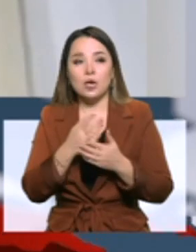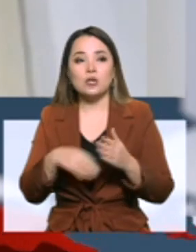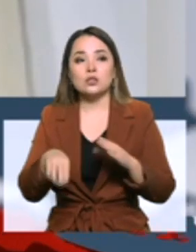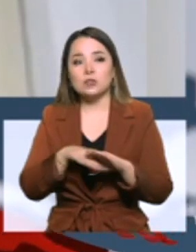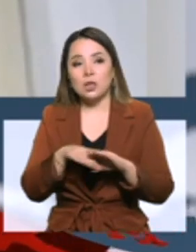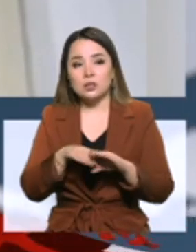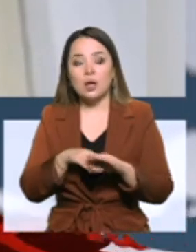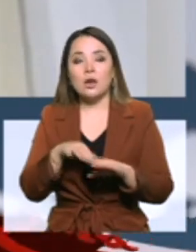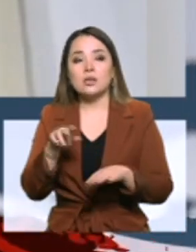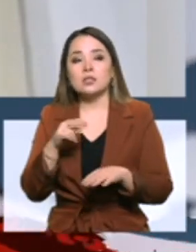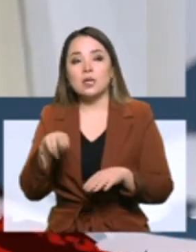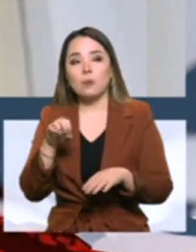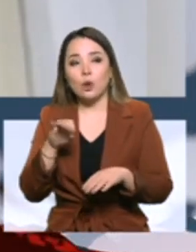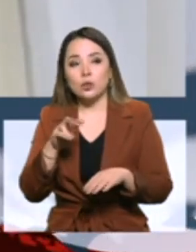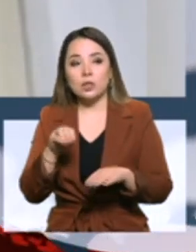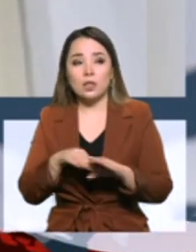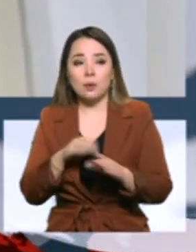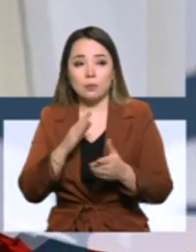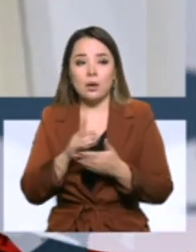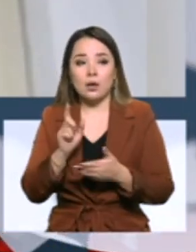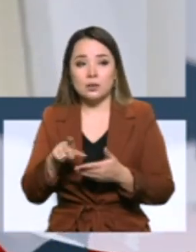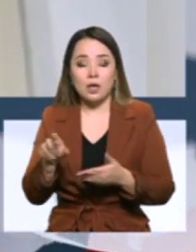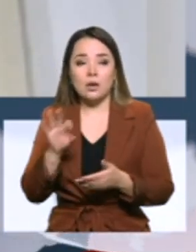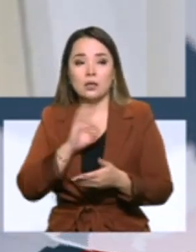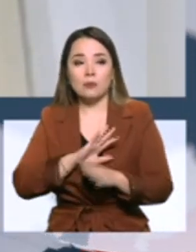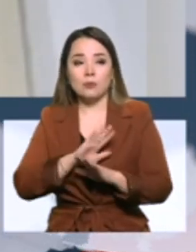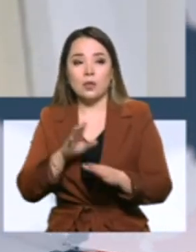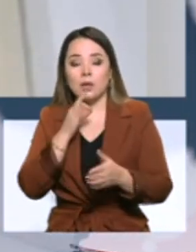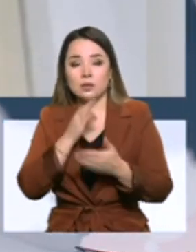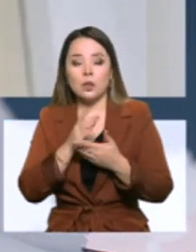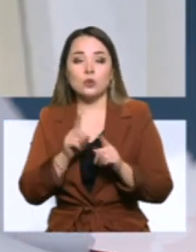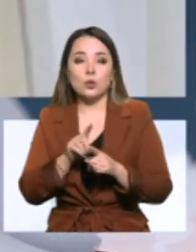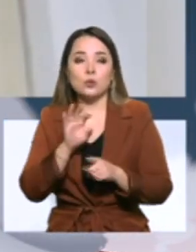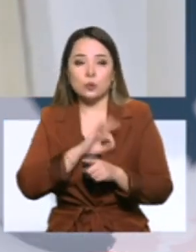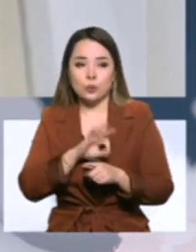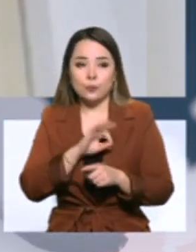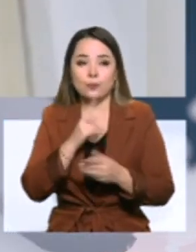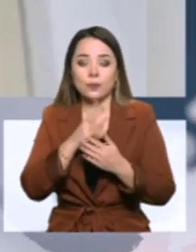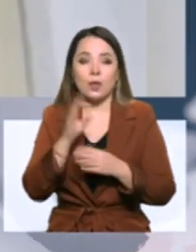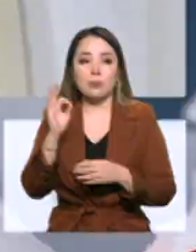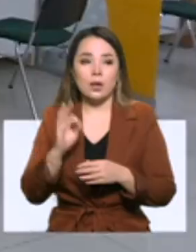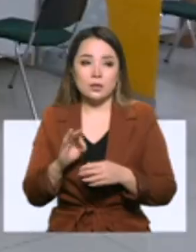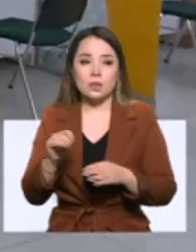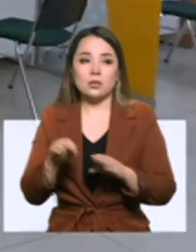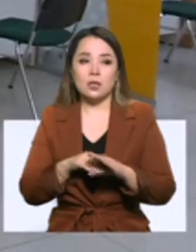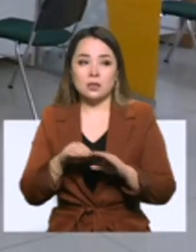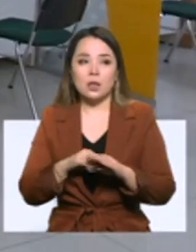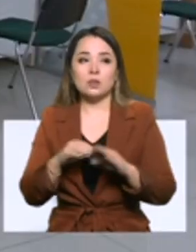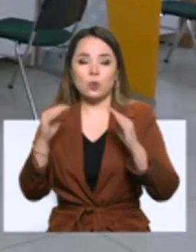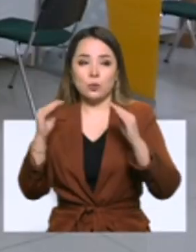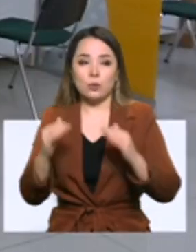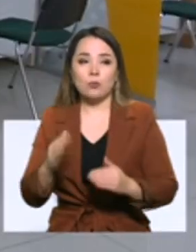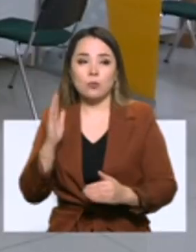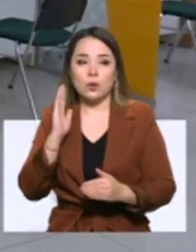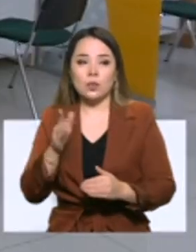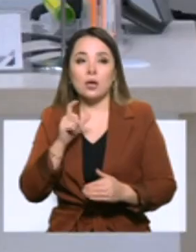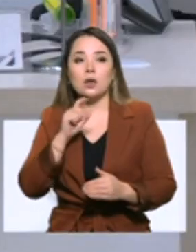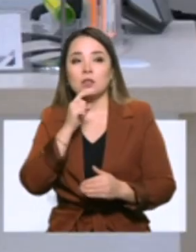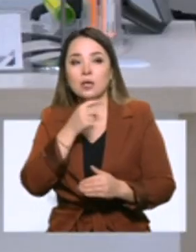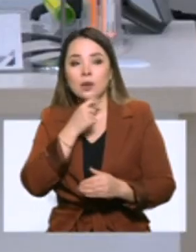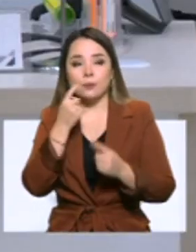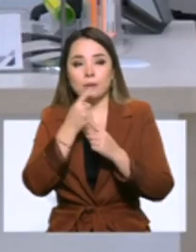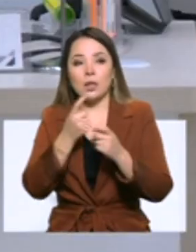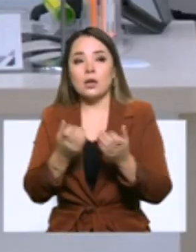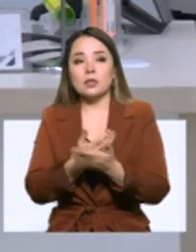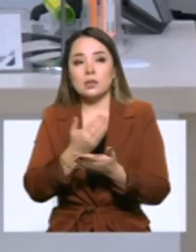ұстайды, депозитте ақша ұстайды, олар үшін тиімсіз бола бастайды, өйткені депозиттерінде пайызы төмендейді. Экономист